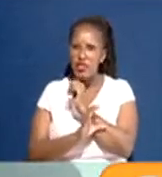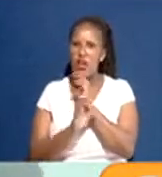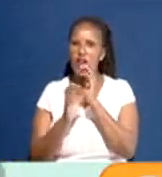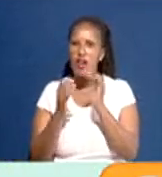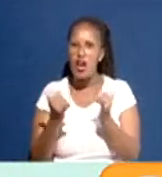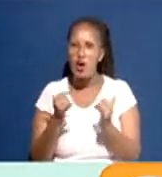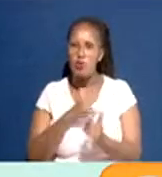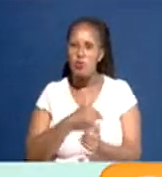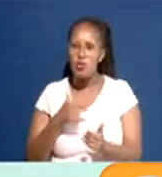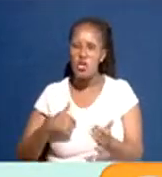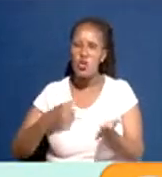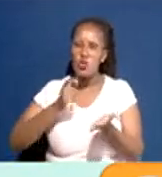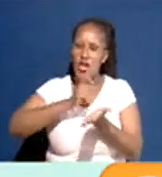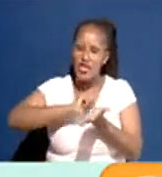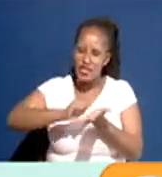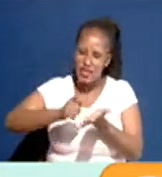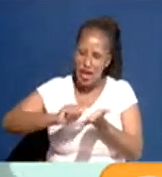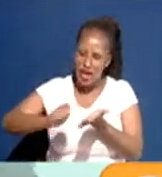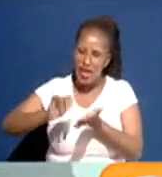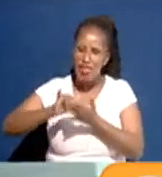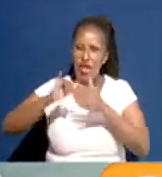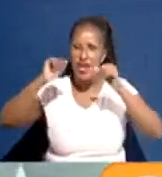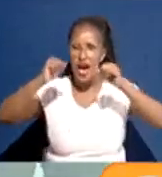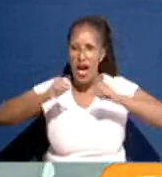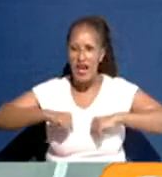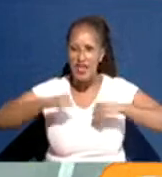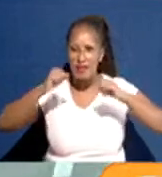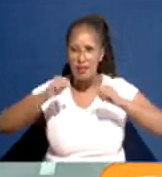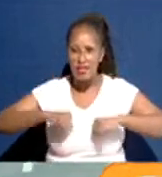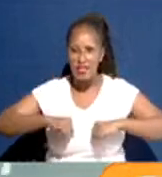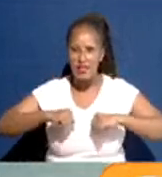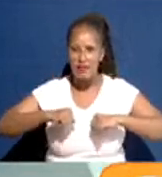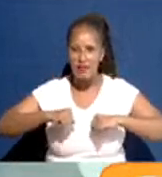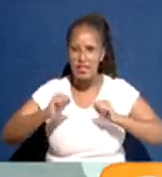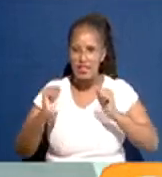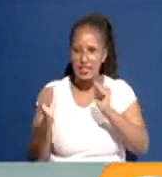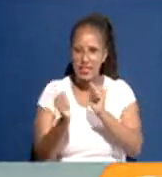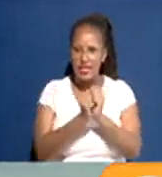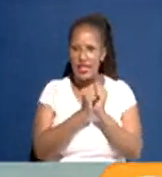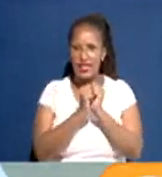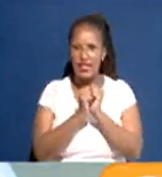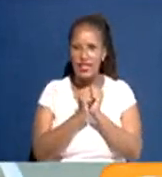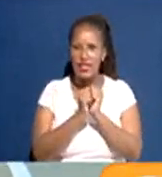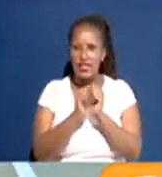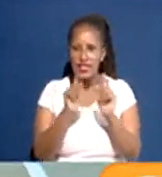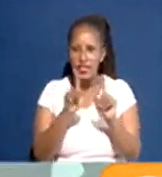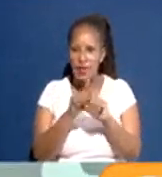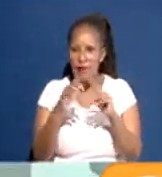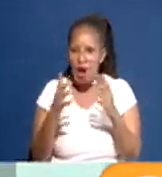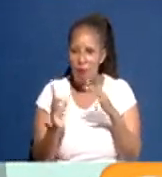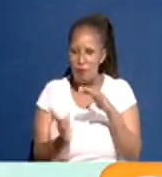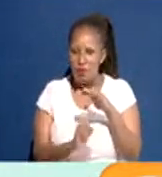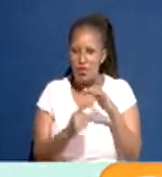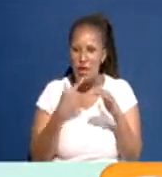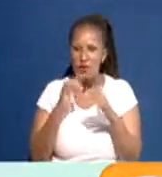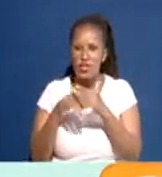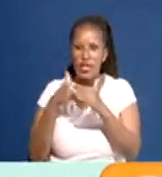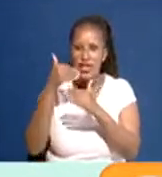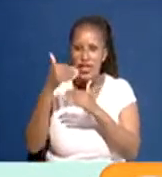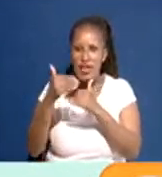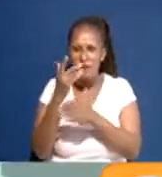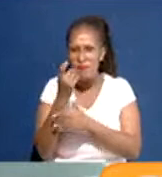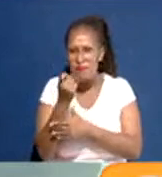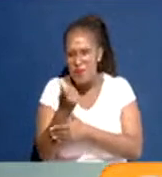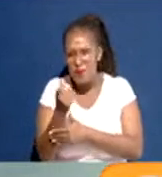sign bilateral agreements 10 vile waziri amesema in the next couple of